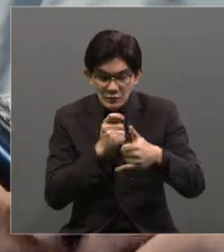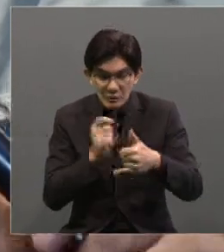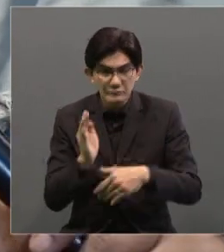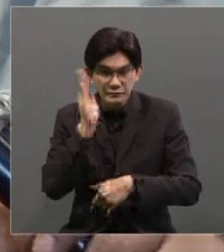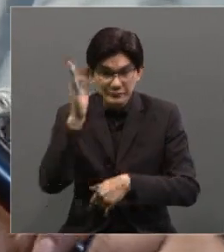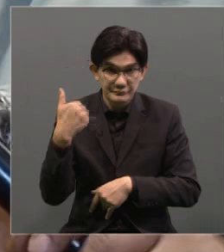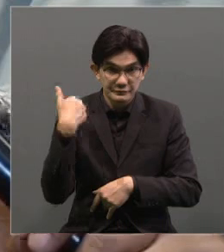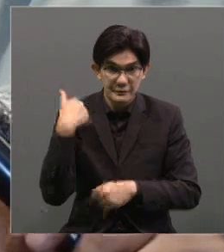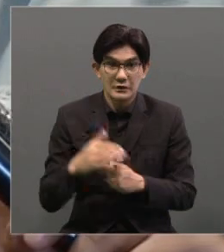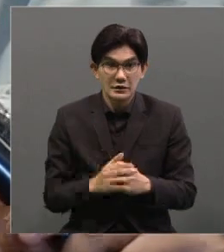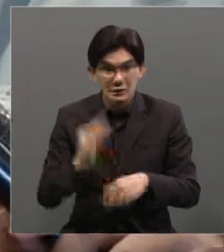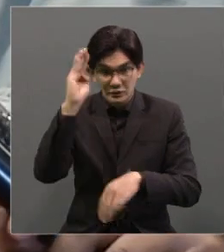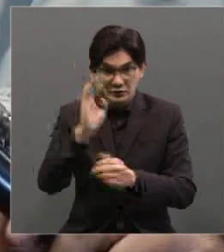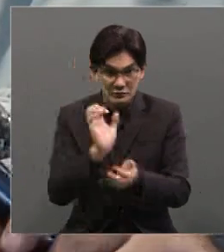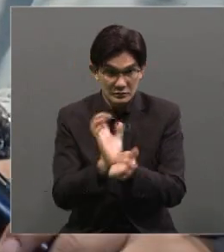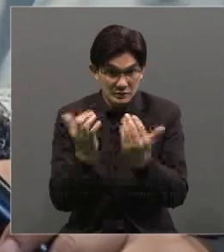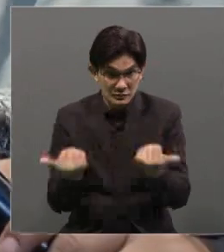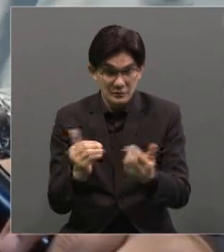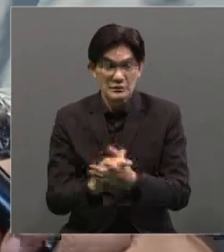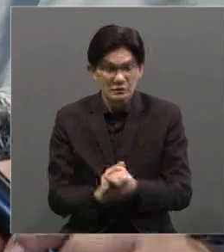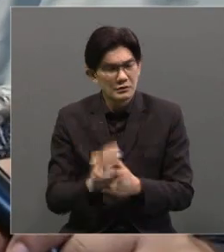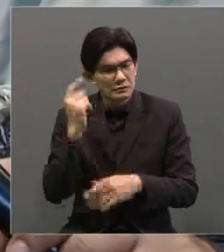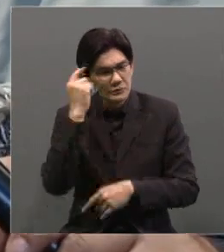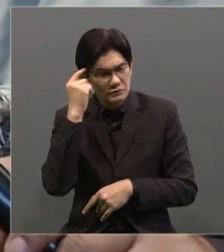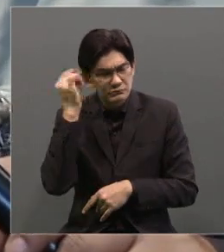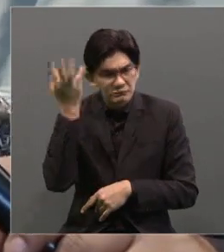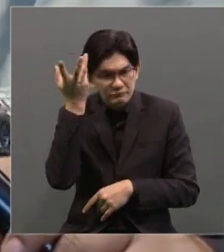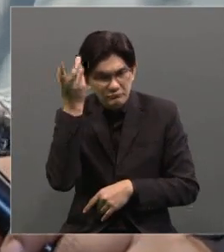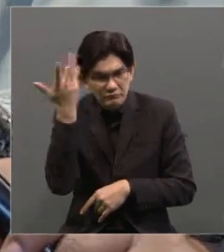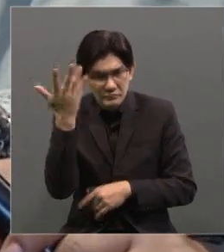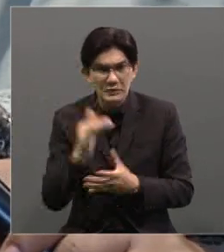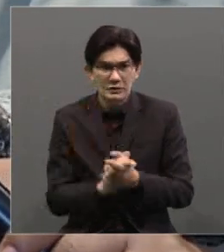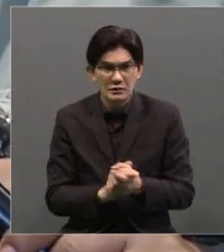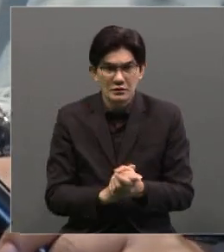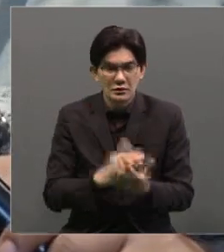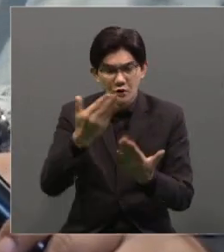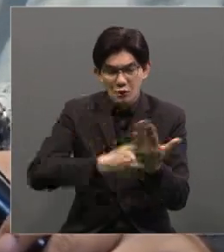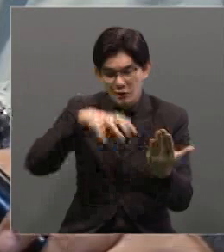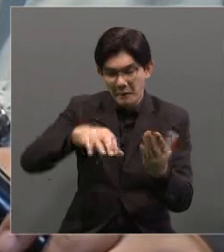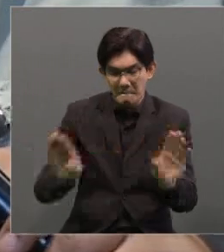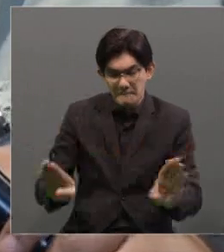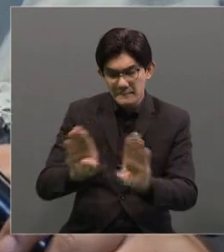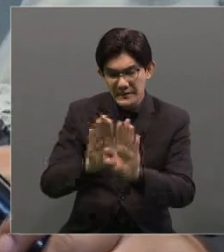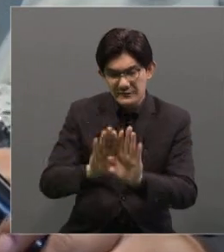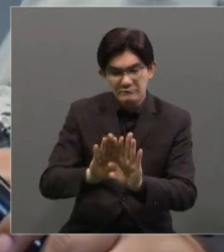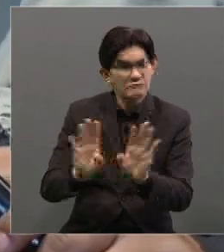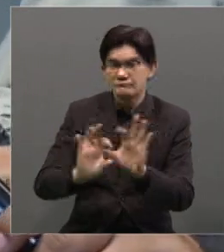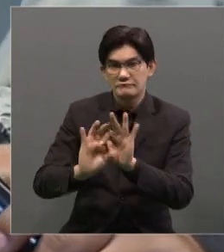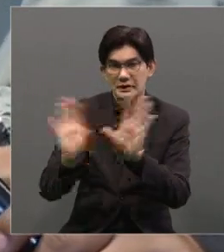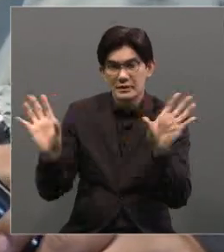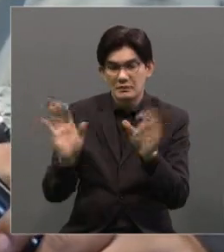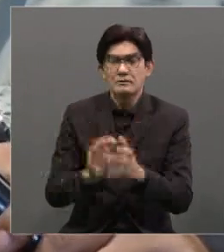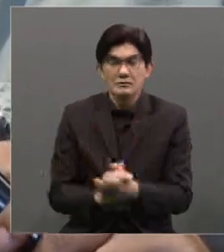ต่อแต่ว่าทางตำรวจเนี่ยบิ๊กโจ๊กบอกว่าไม่น่าหนักใจฮะส่วนเรื่องการปิดกองสลากพลัสวันนี้ไม่เกี่ยวกัน